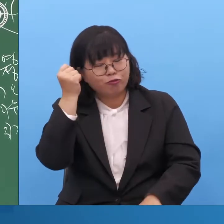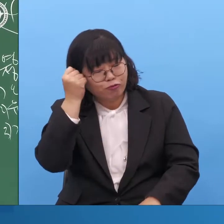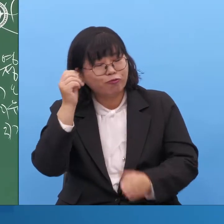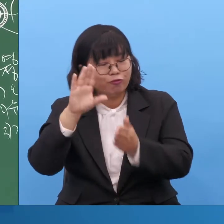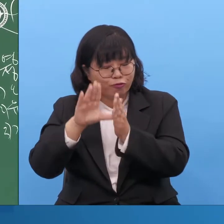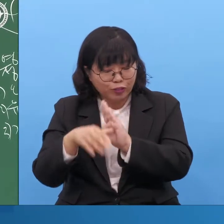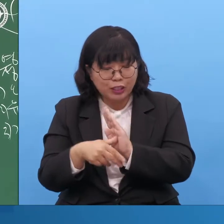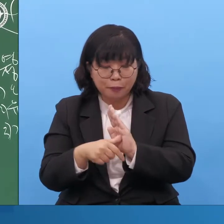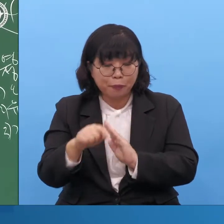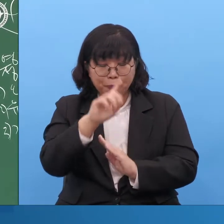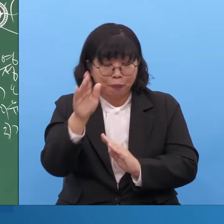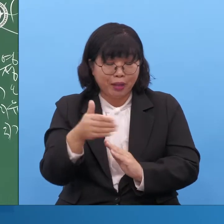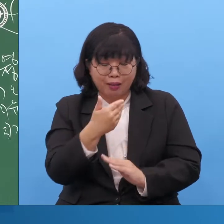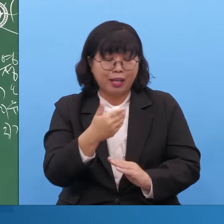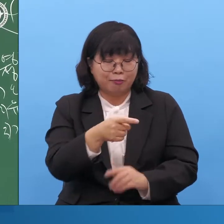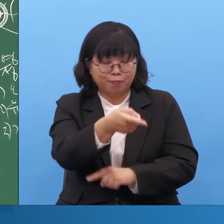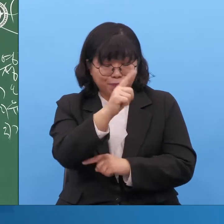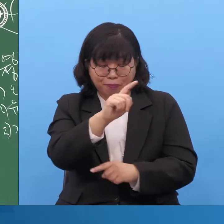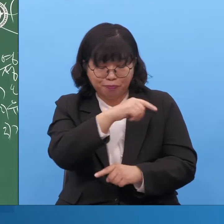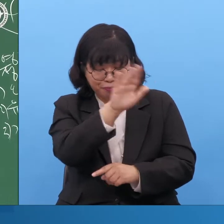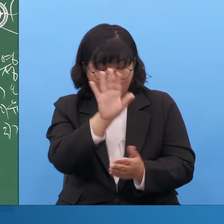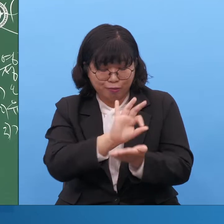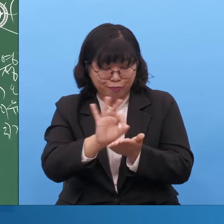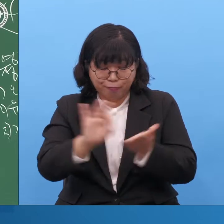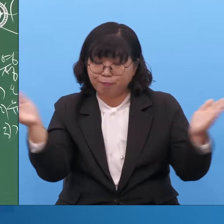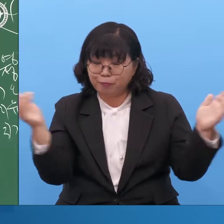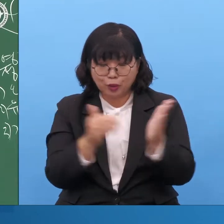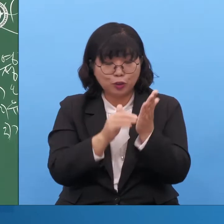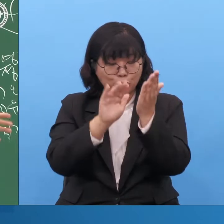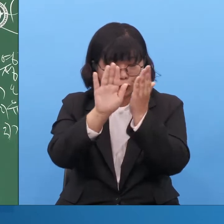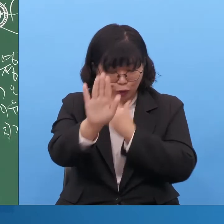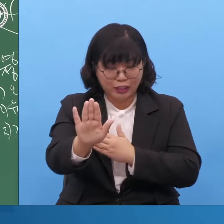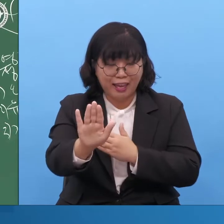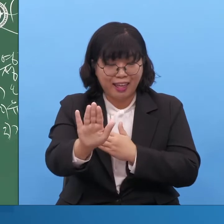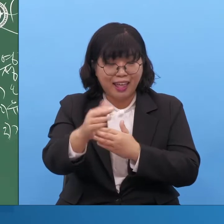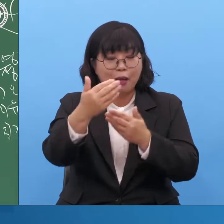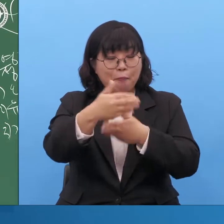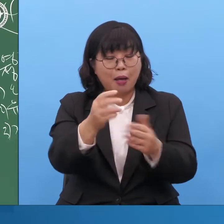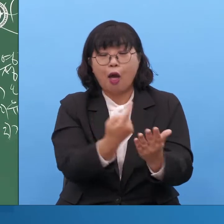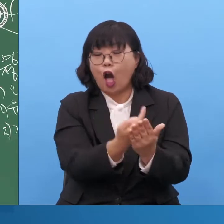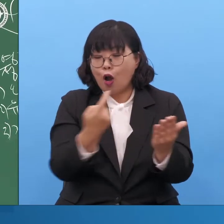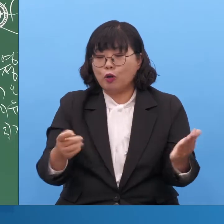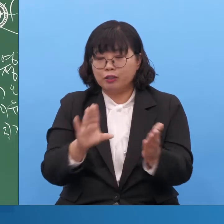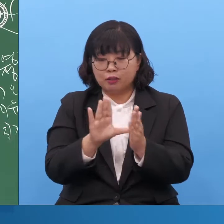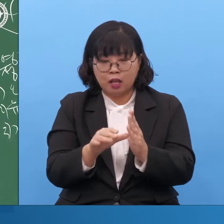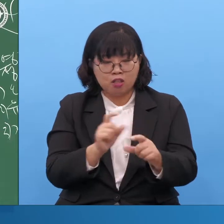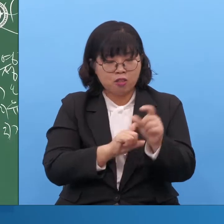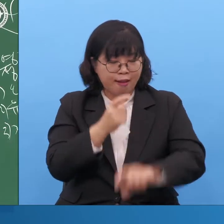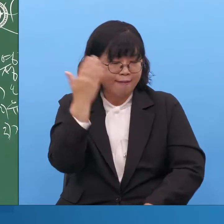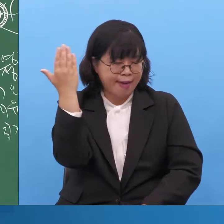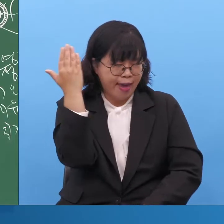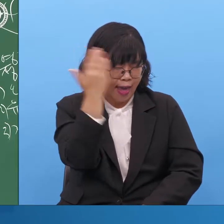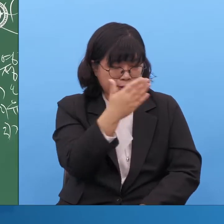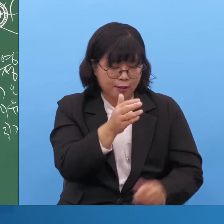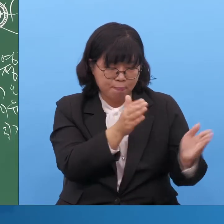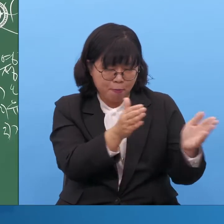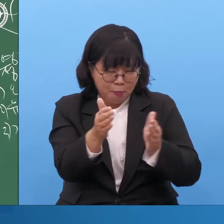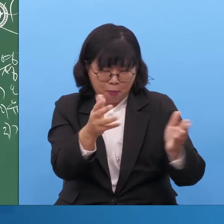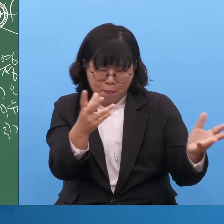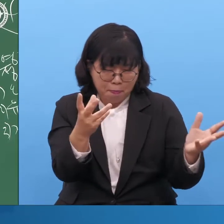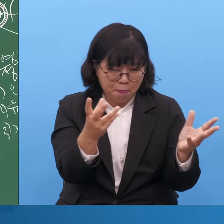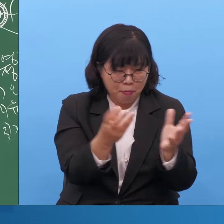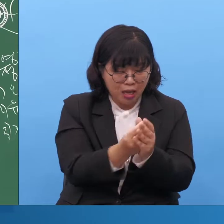into Reverend Kim's room, it's 아찔하다. a mess. It's a different. 어지놓고 나옵니다. Everything's a mess. 저는 쫙